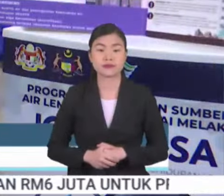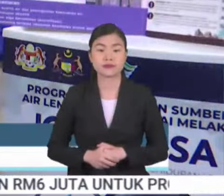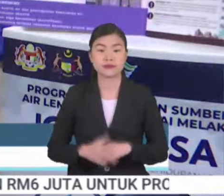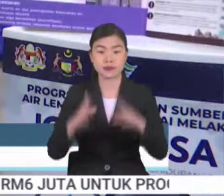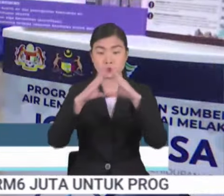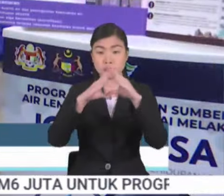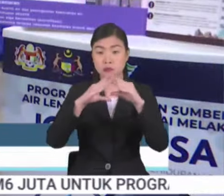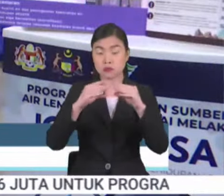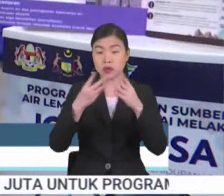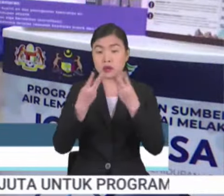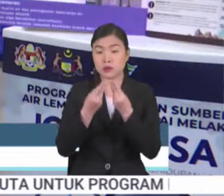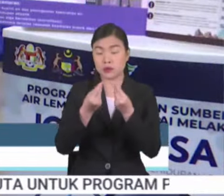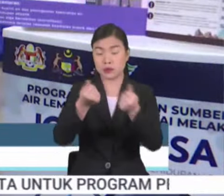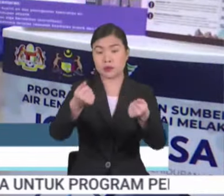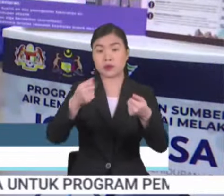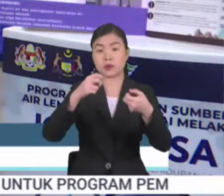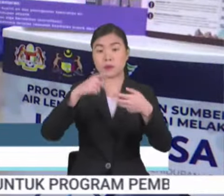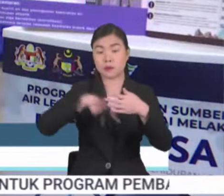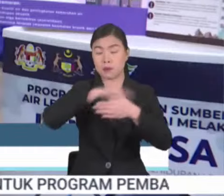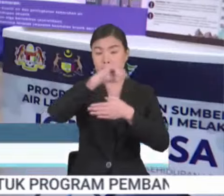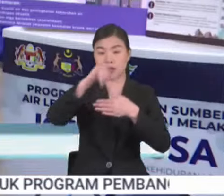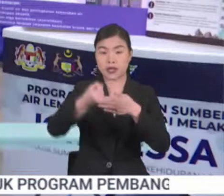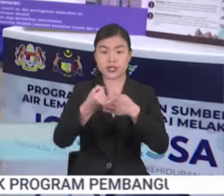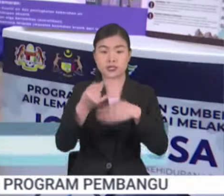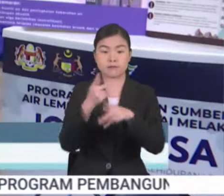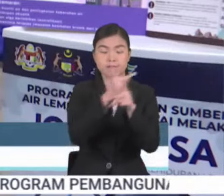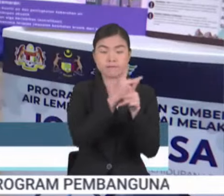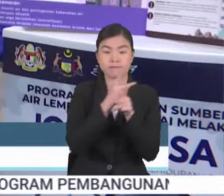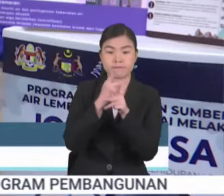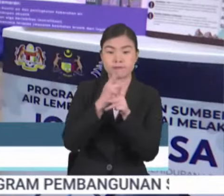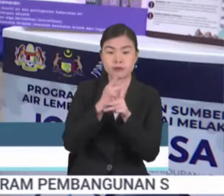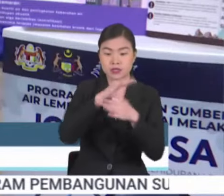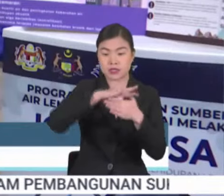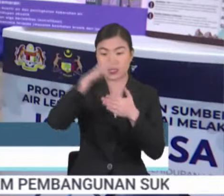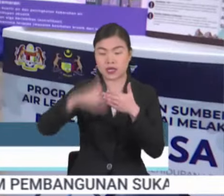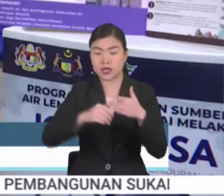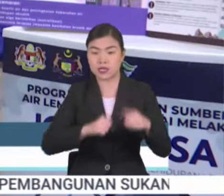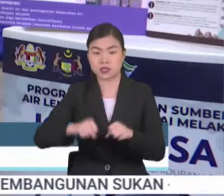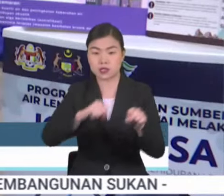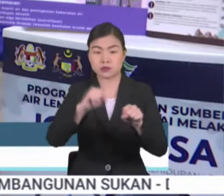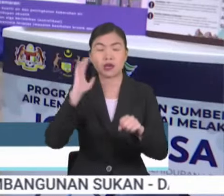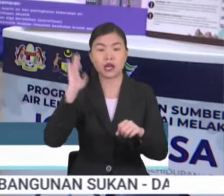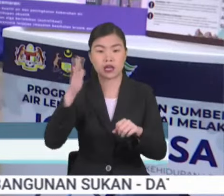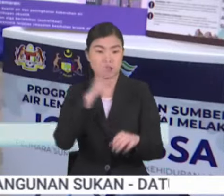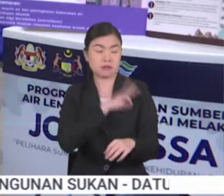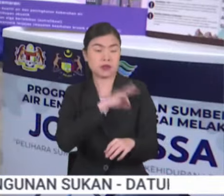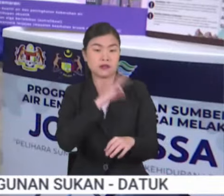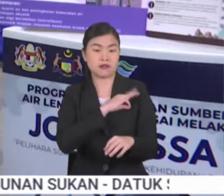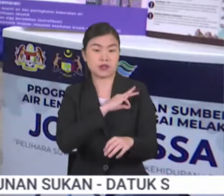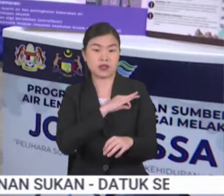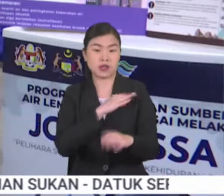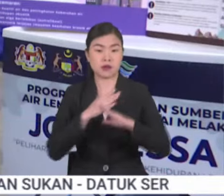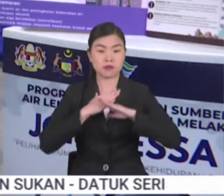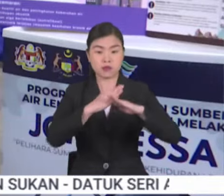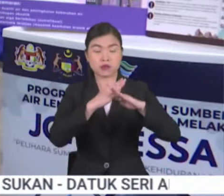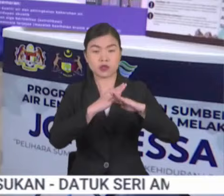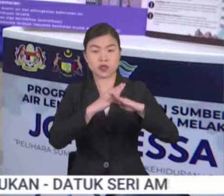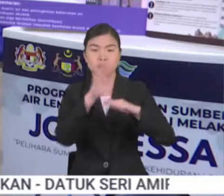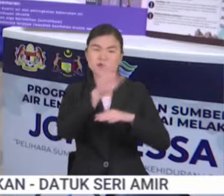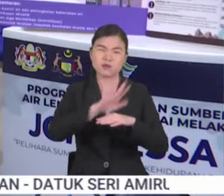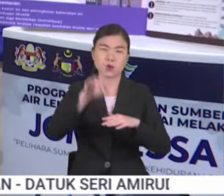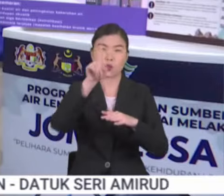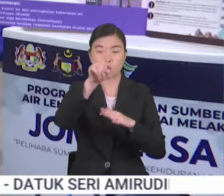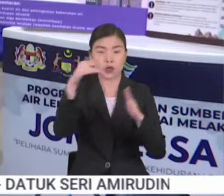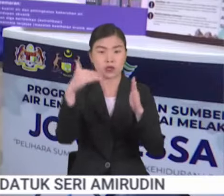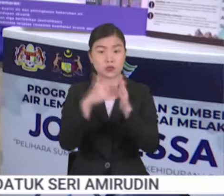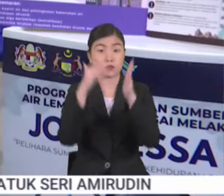Penyelesaian projek pemuliharaan muara dan hakisan pantai bakal memberi manfaat dan perlindungan kepada hampir